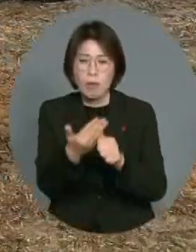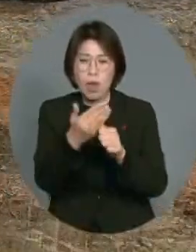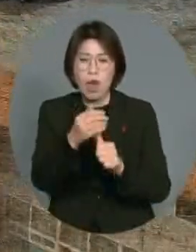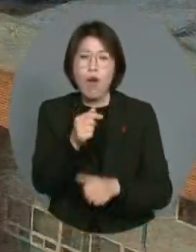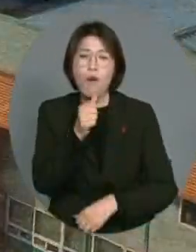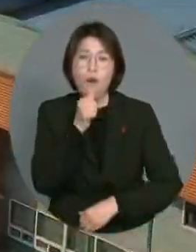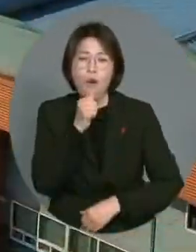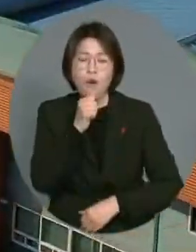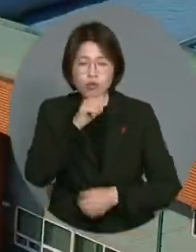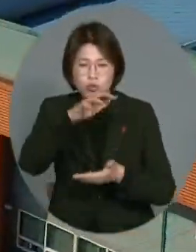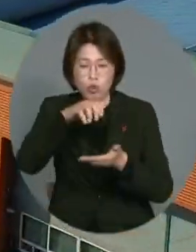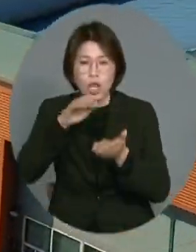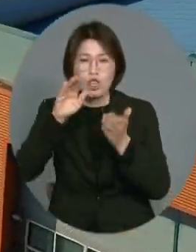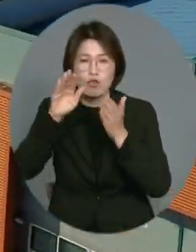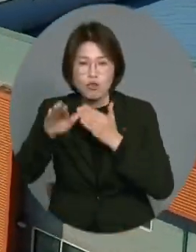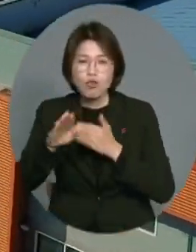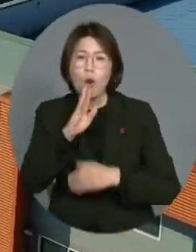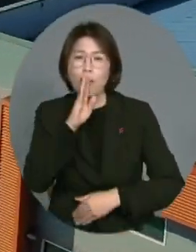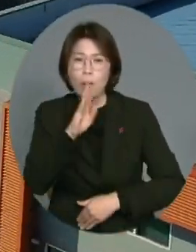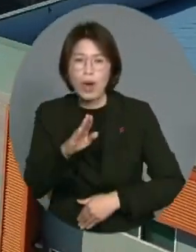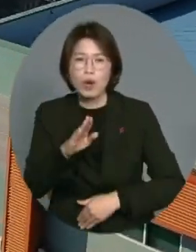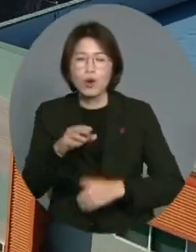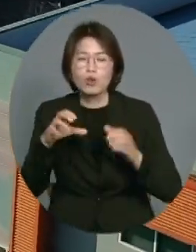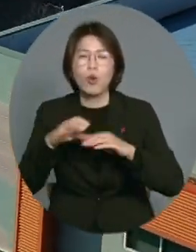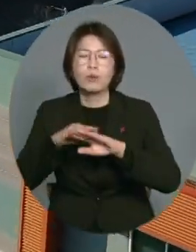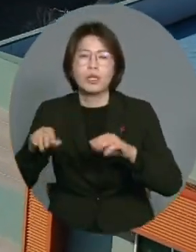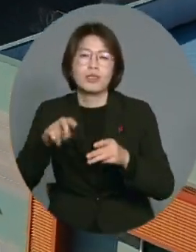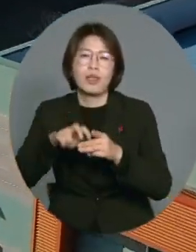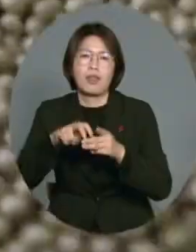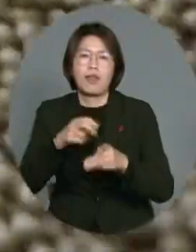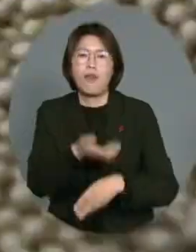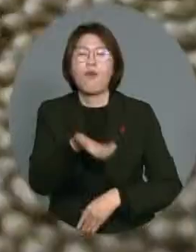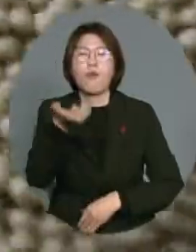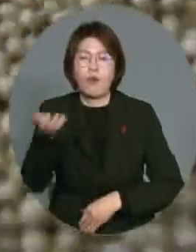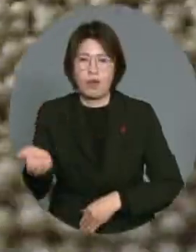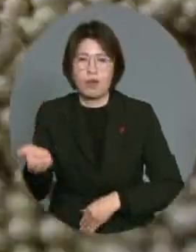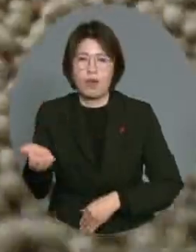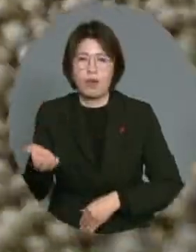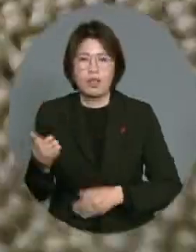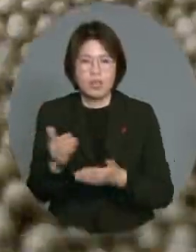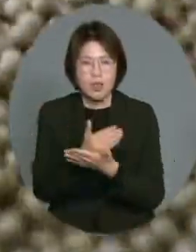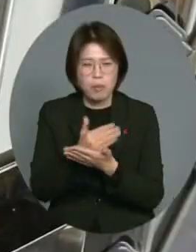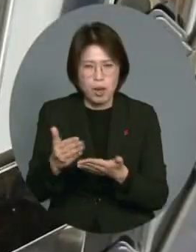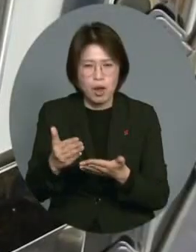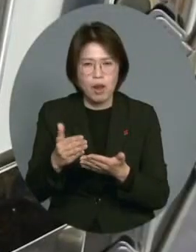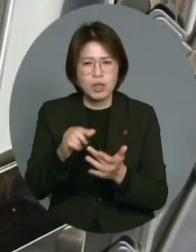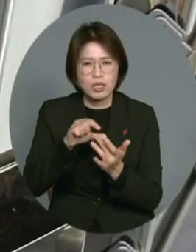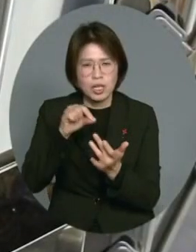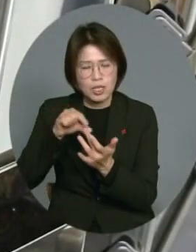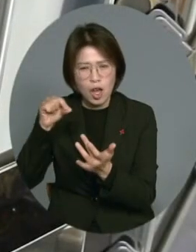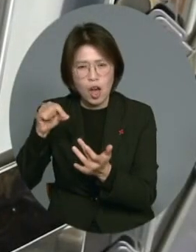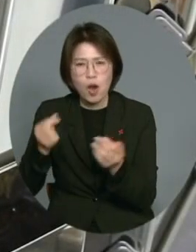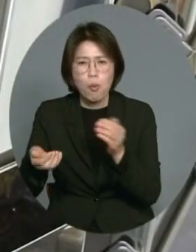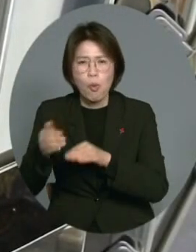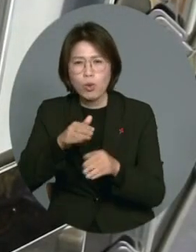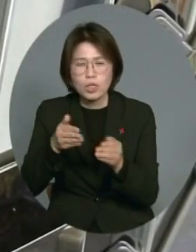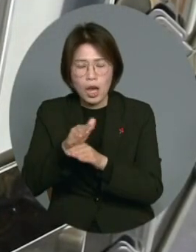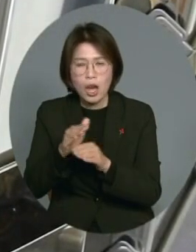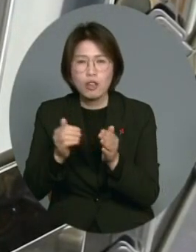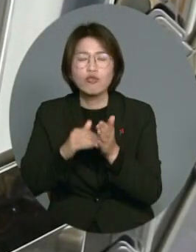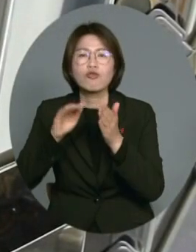수확 직후 곧바로 종자 종합 처리 센터로 옮겨집니다. 선별과 정선, 포장 작업이